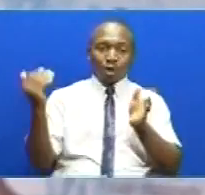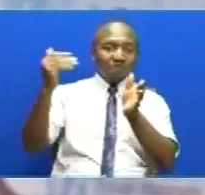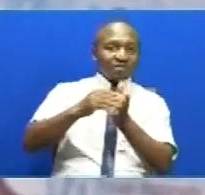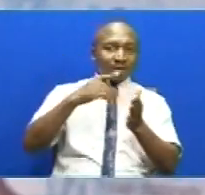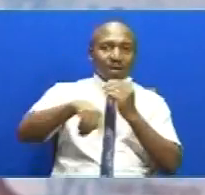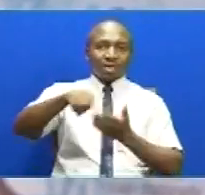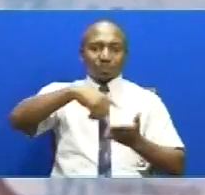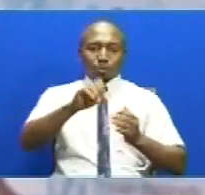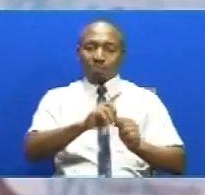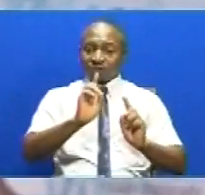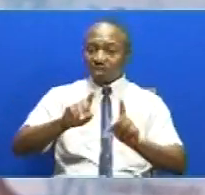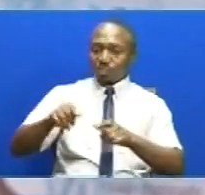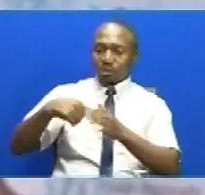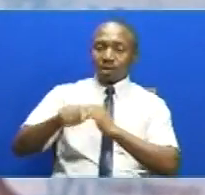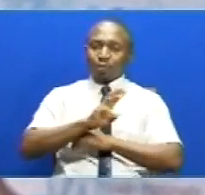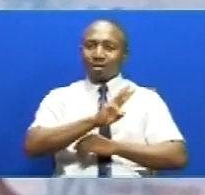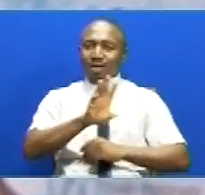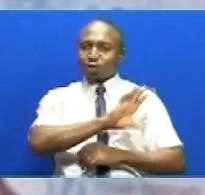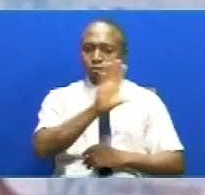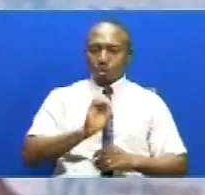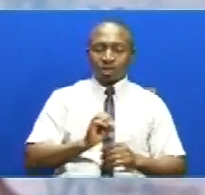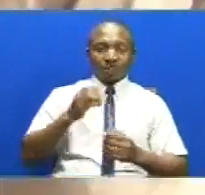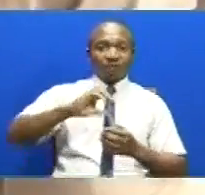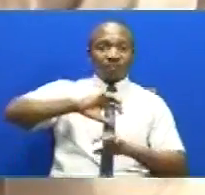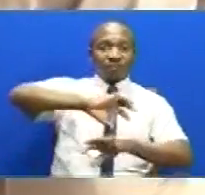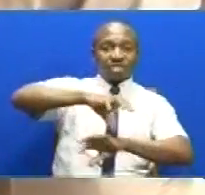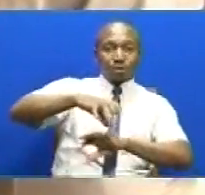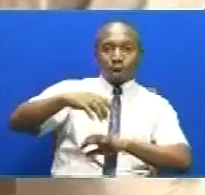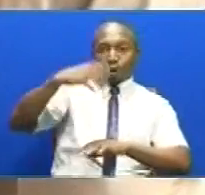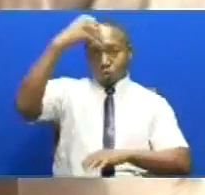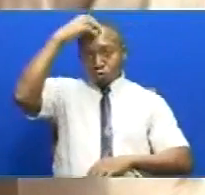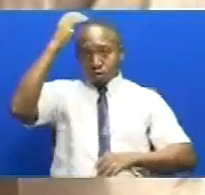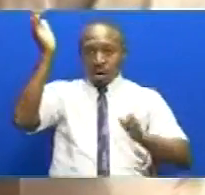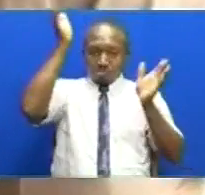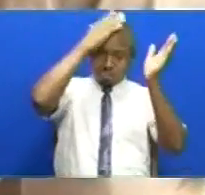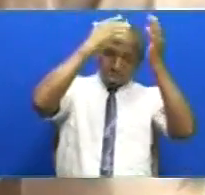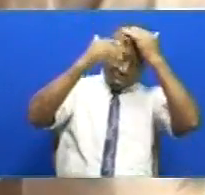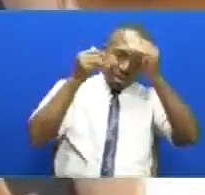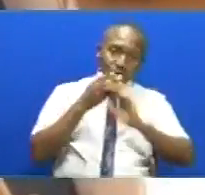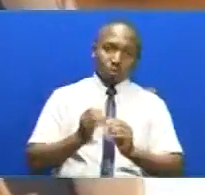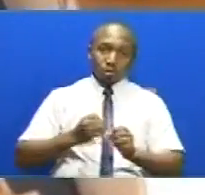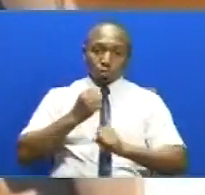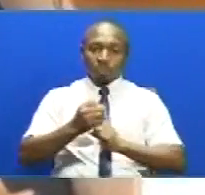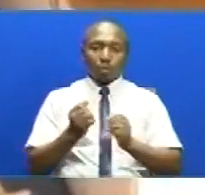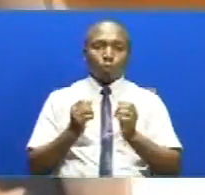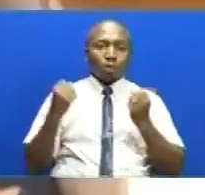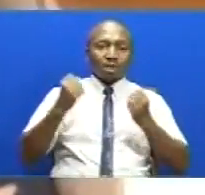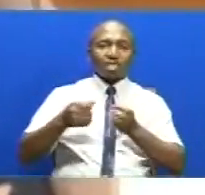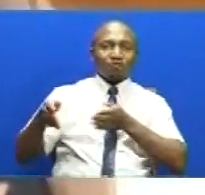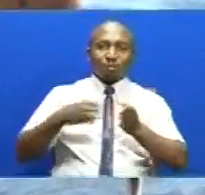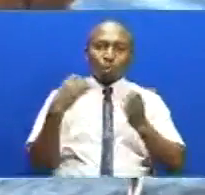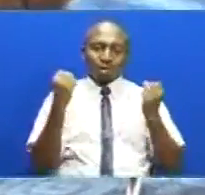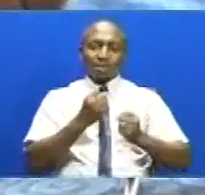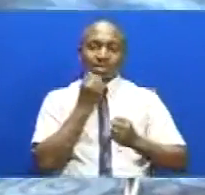vituo vilivyokuwepo katika wilaya zote za visiwa vya Unguja na Pemba, kwa hatua ya kuimarisha mfumo wa imarishaji wa